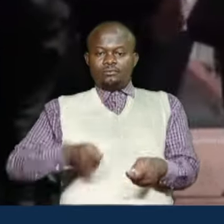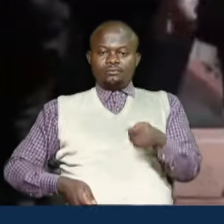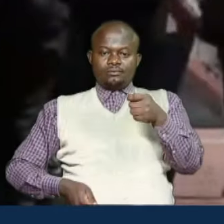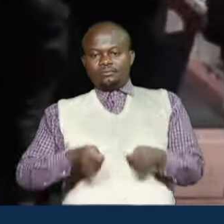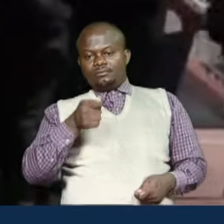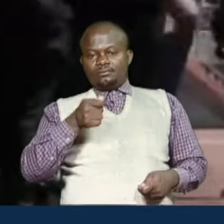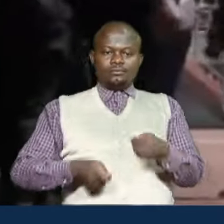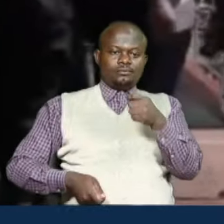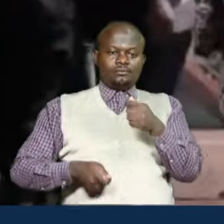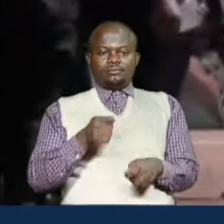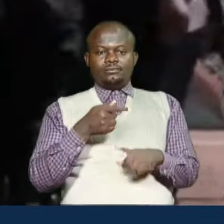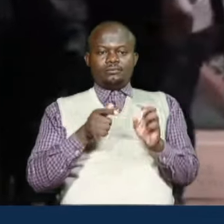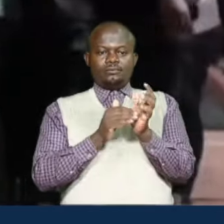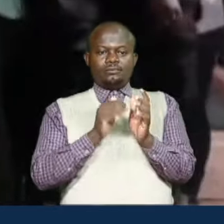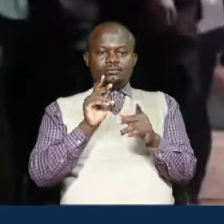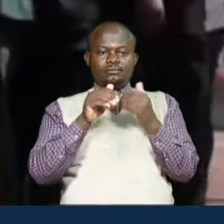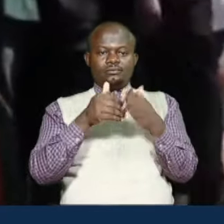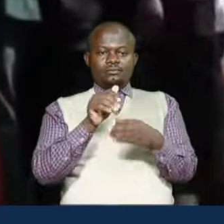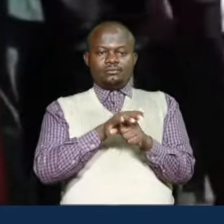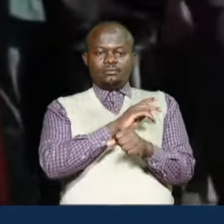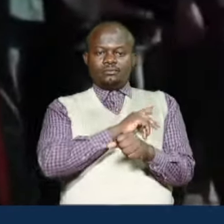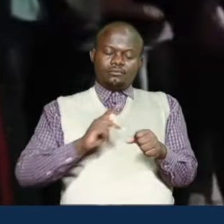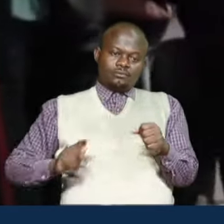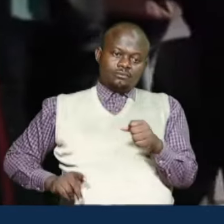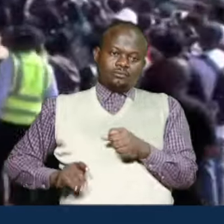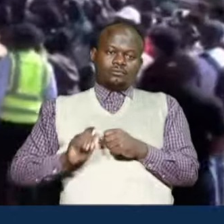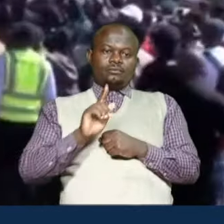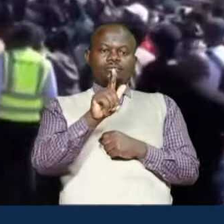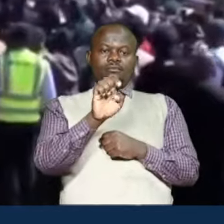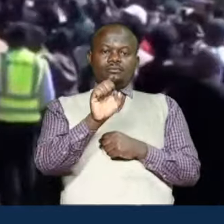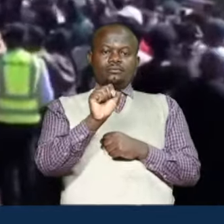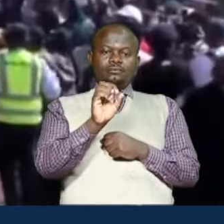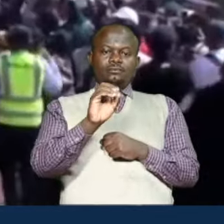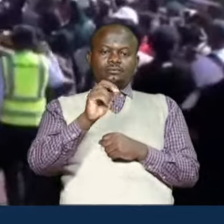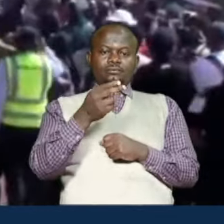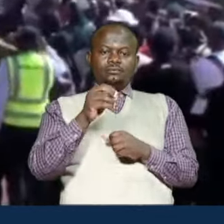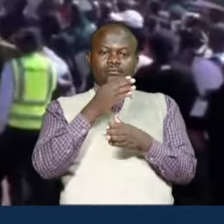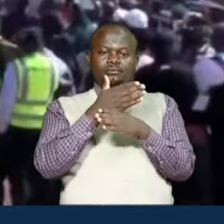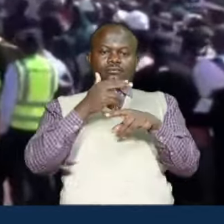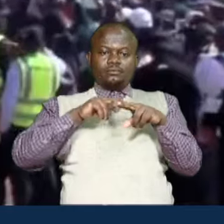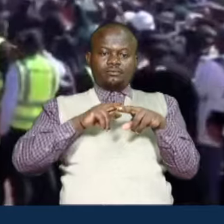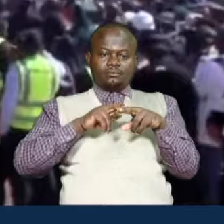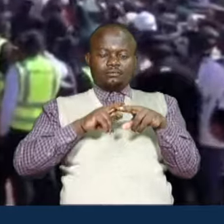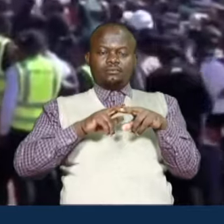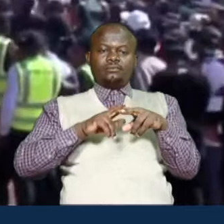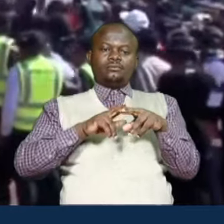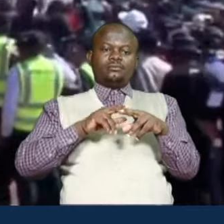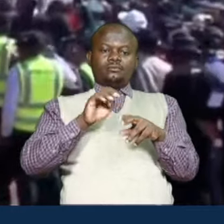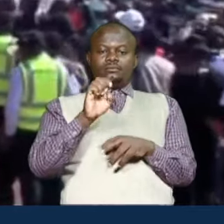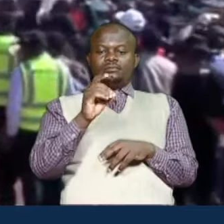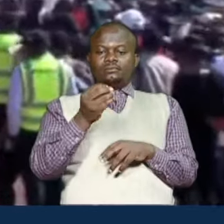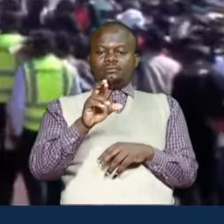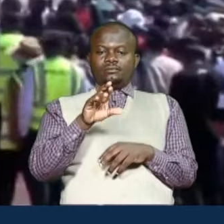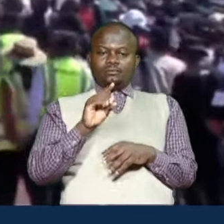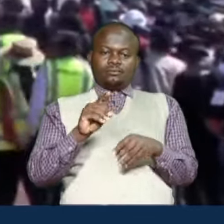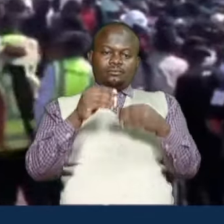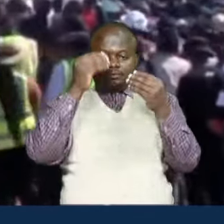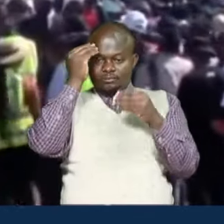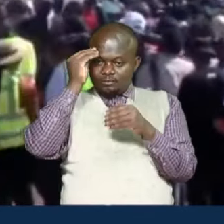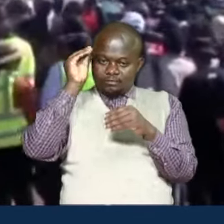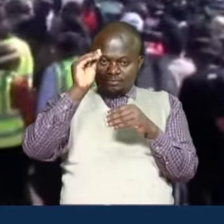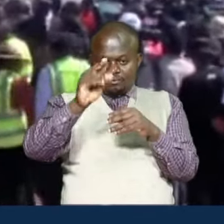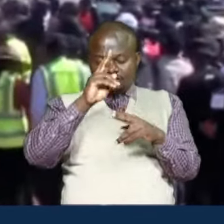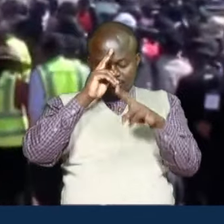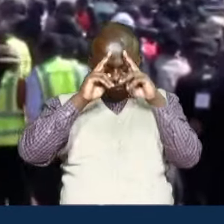gisirikare ndetse n'ak'abaturage bo mu bwami bwa Lesotho Minisitiri w'Intebe Dr Edouard Ngirente yashyikirije ubutumwa bwihariye bwa